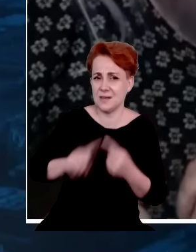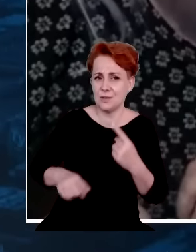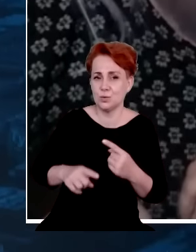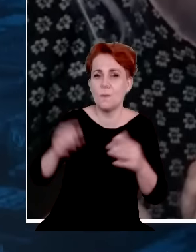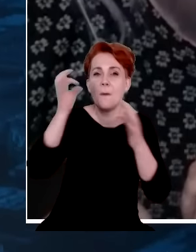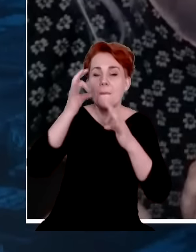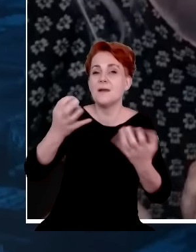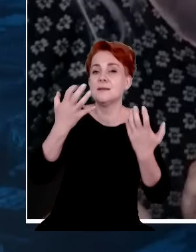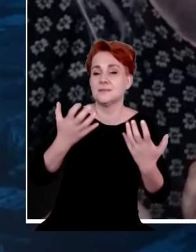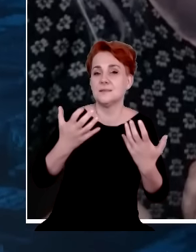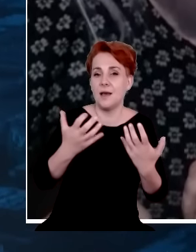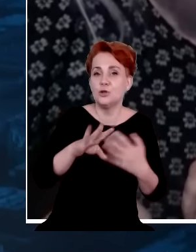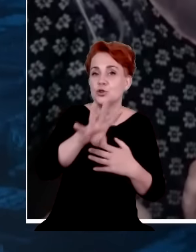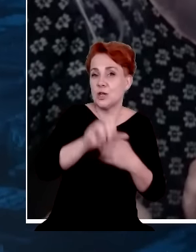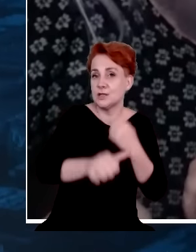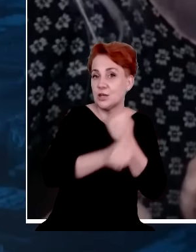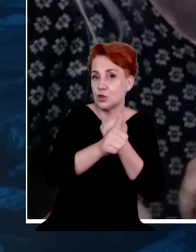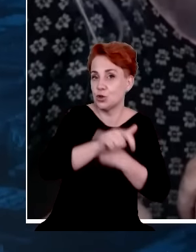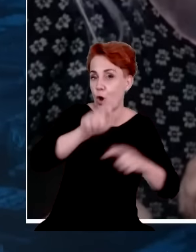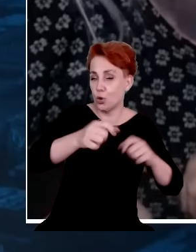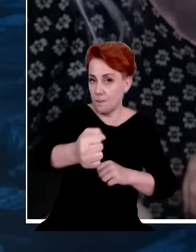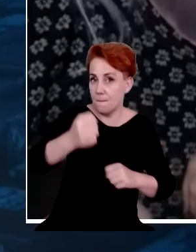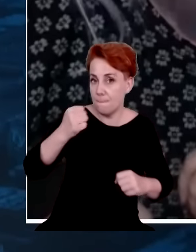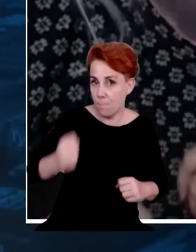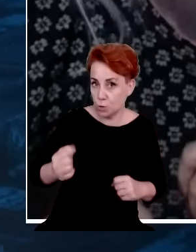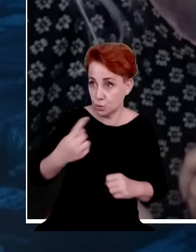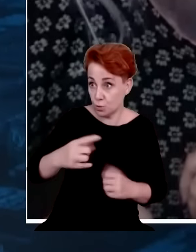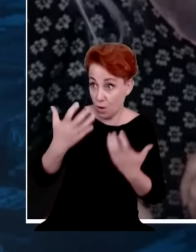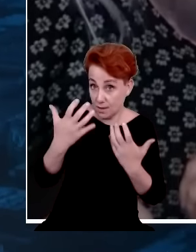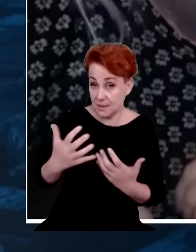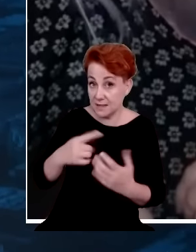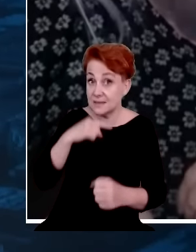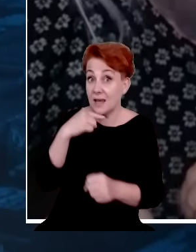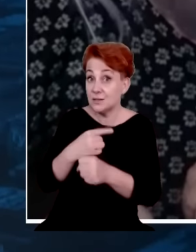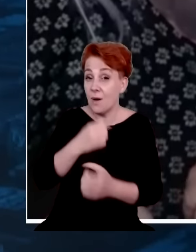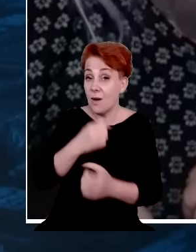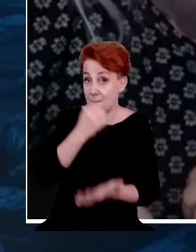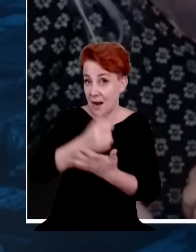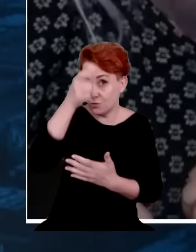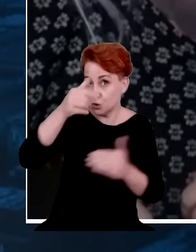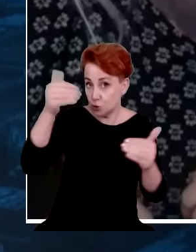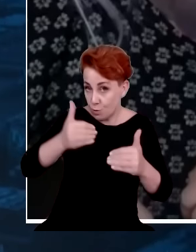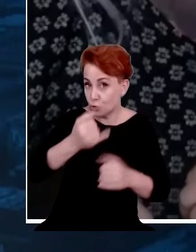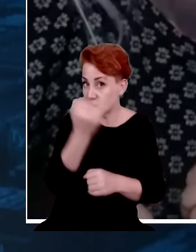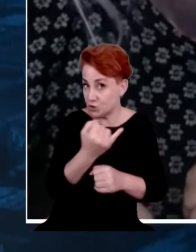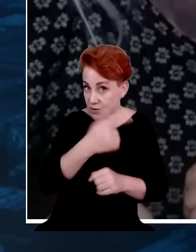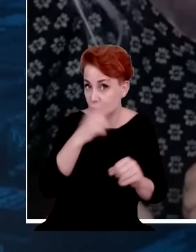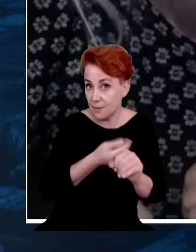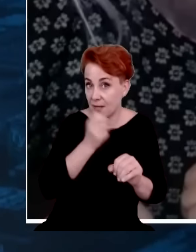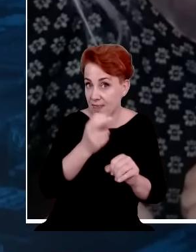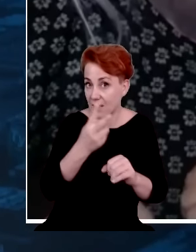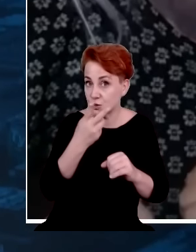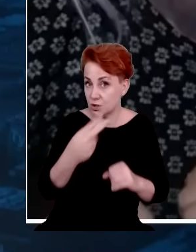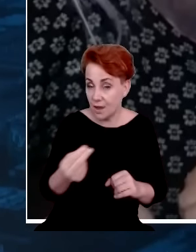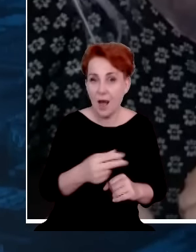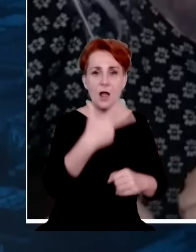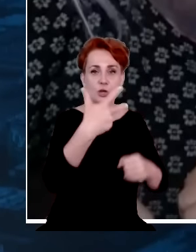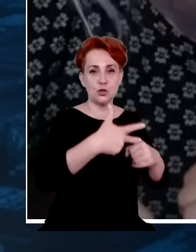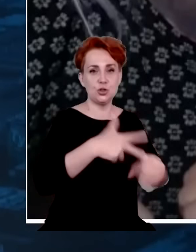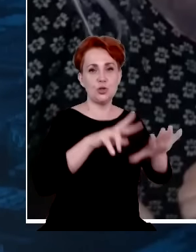460 posłów na sali sejmowe zdecydowało o prawach człowieka i o tym czy można zabijać dzieci czy nie można ale już żeby 38